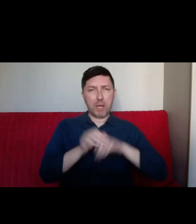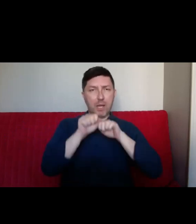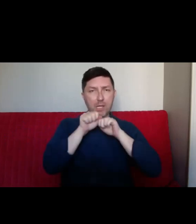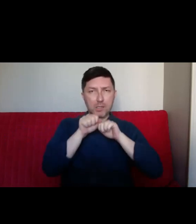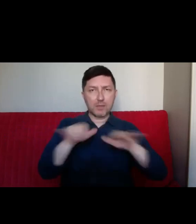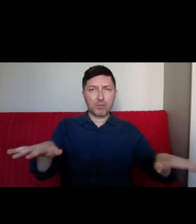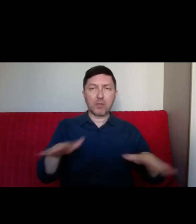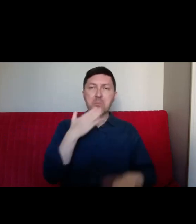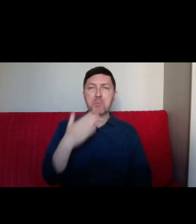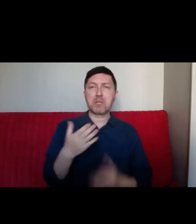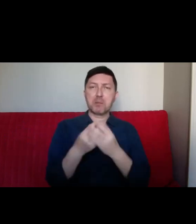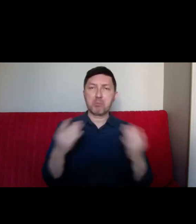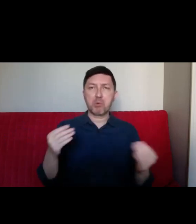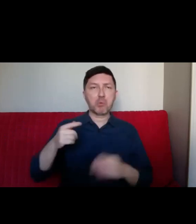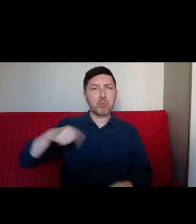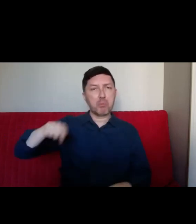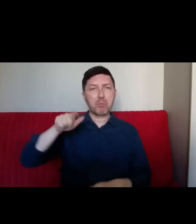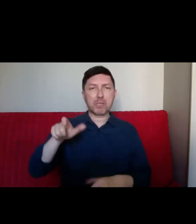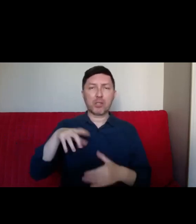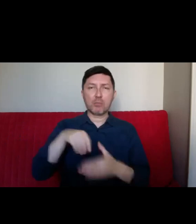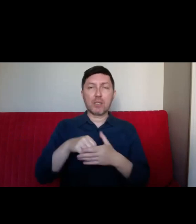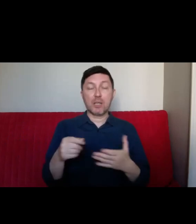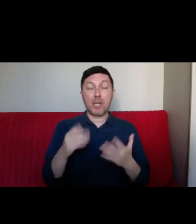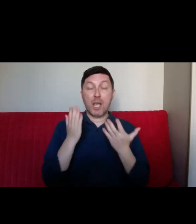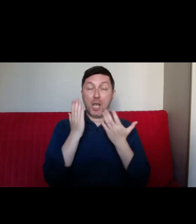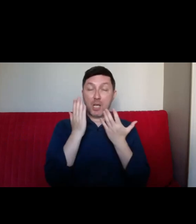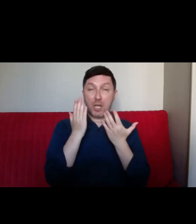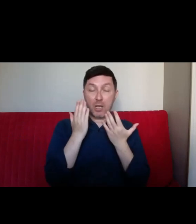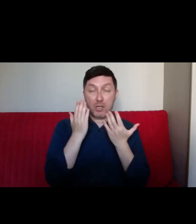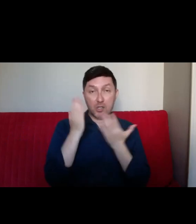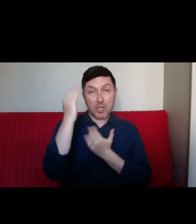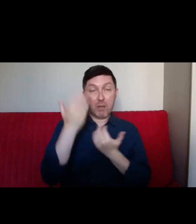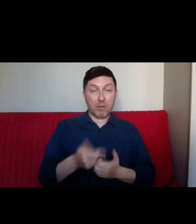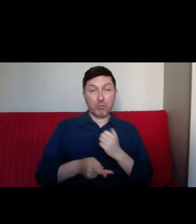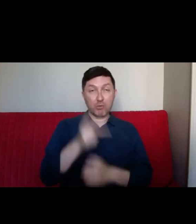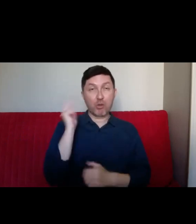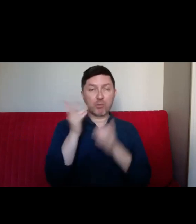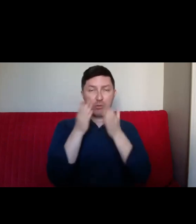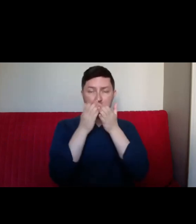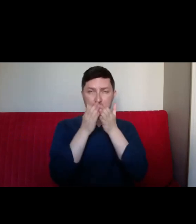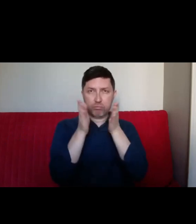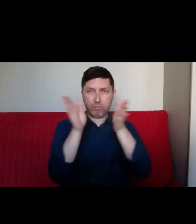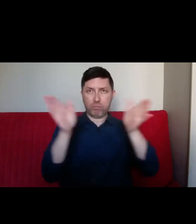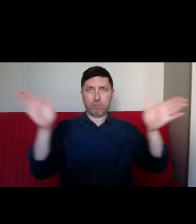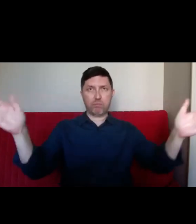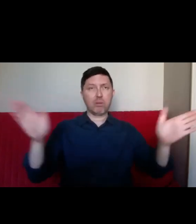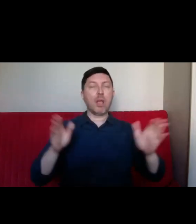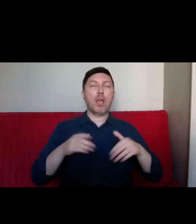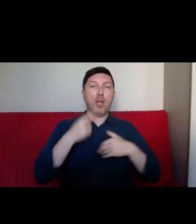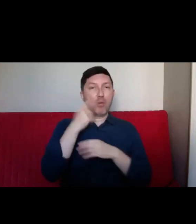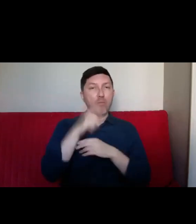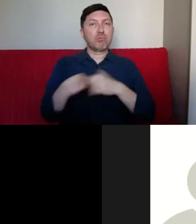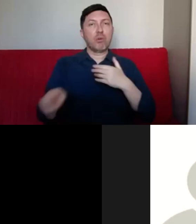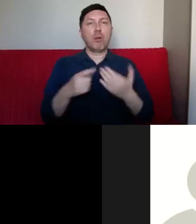Et puis, mon souhait, c'est qu'on puisse décloisonner de plus en plus et être de plus en plus ensemble pour permettre cette avancée pour les